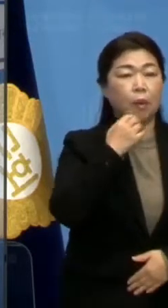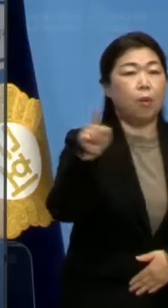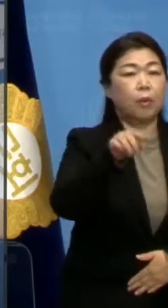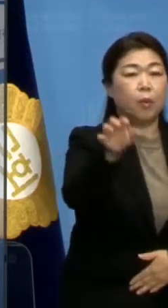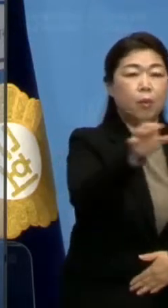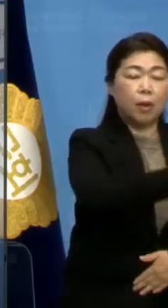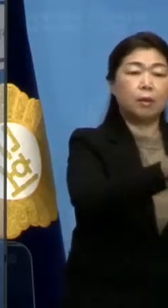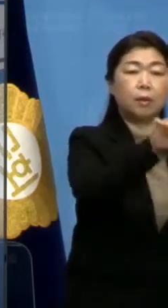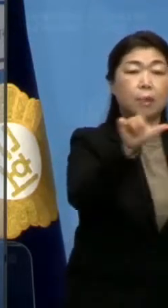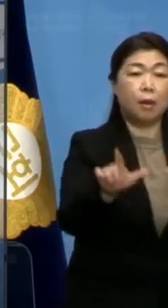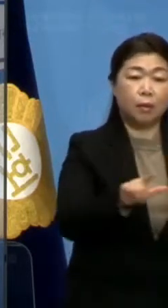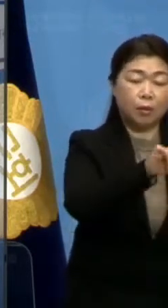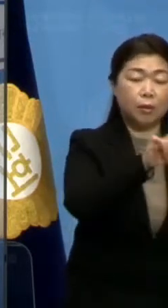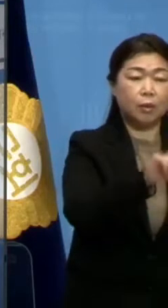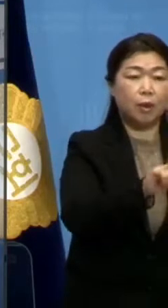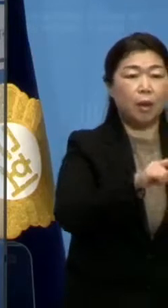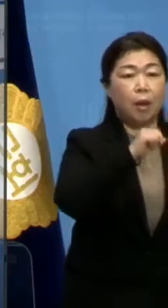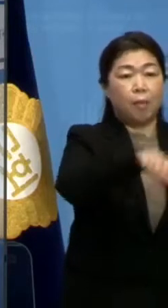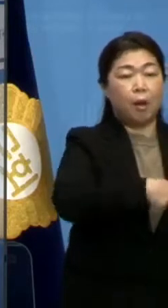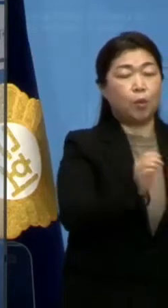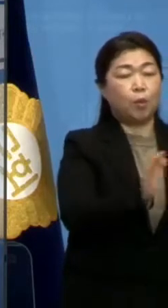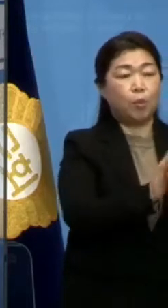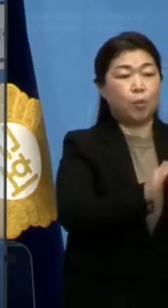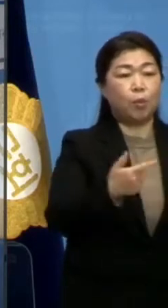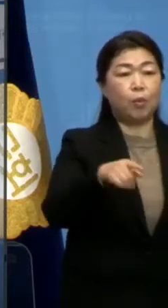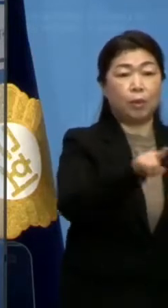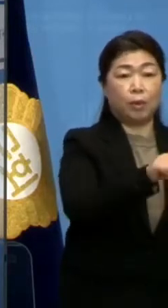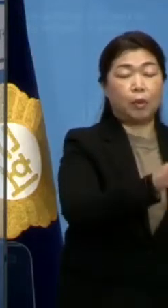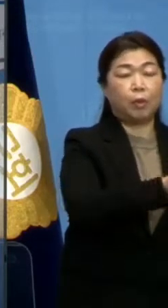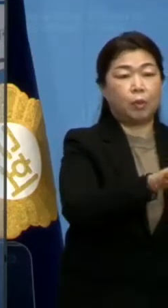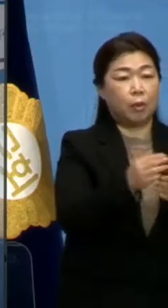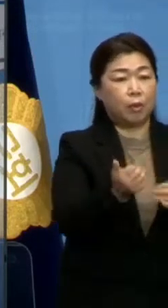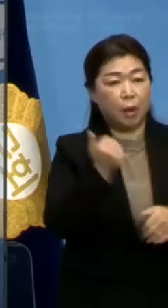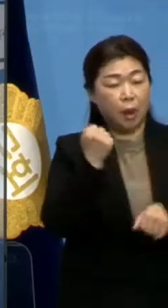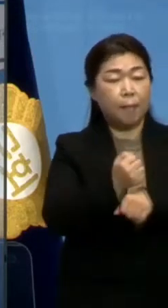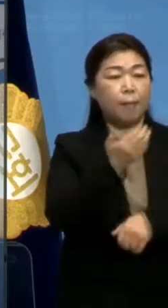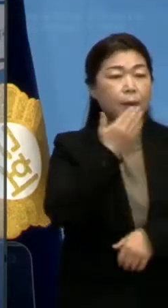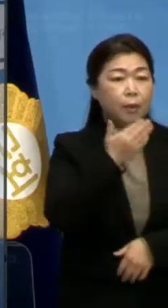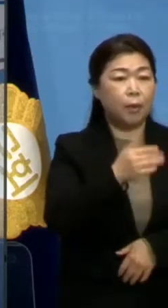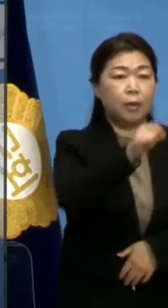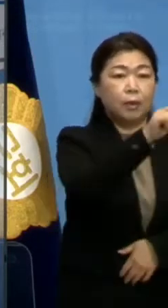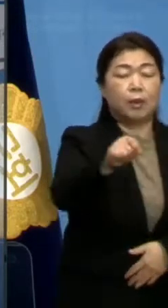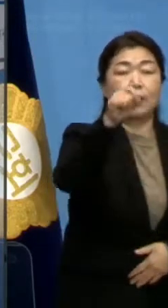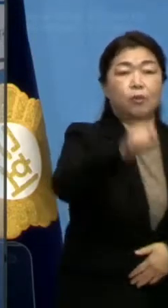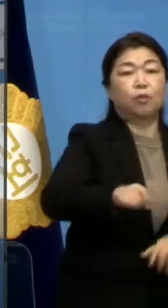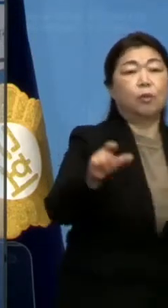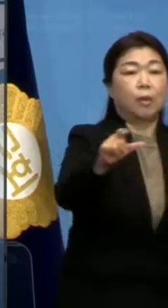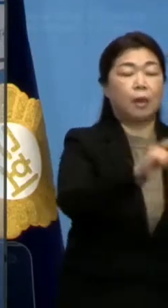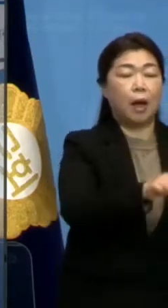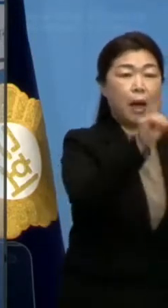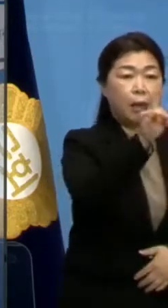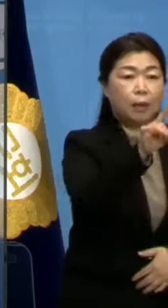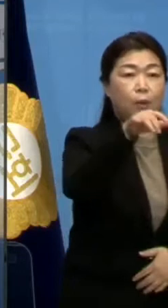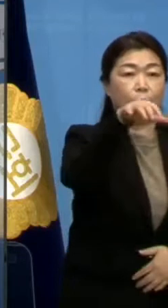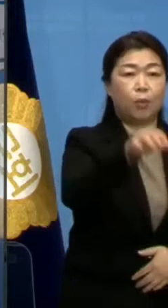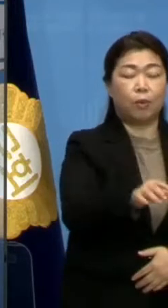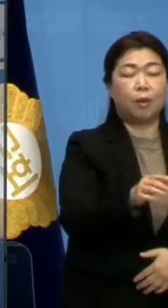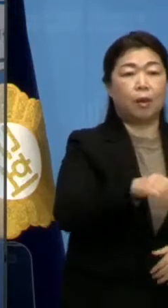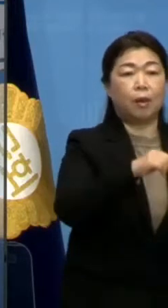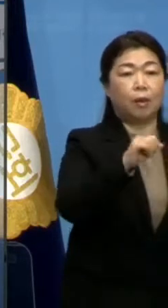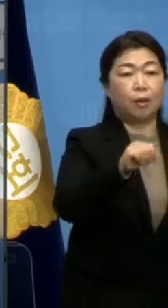어디에 살던 반려견을 놀이터에 될 수 있도록 구마다 최소한 한 곳에 발견 5l 를